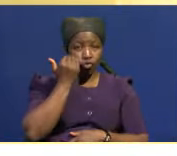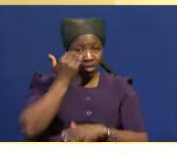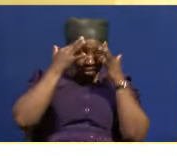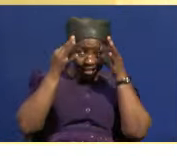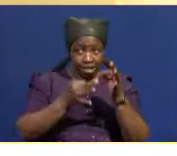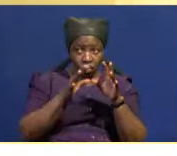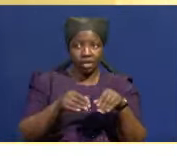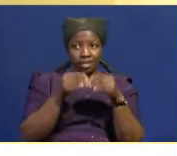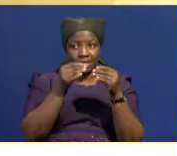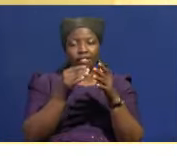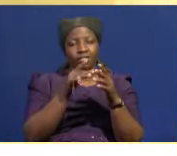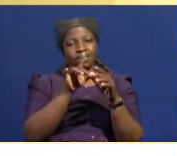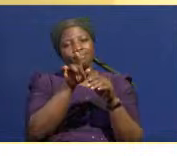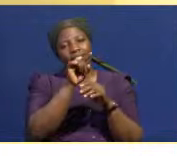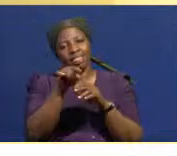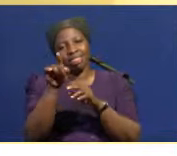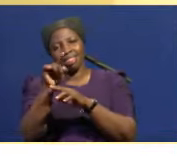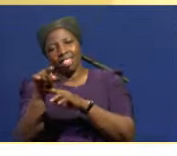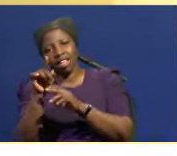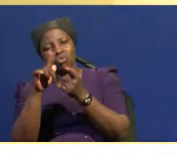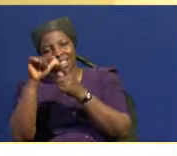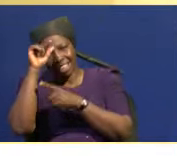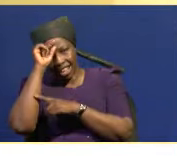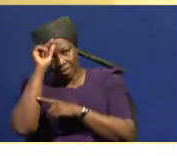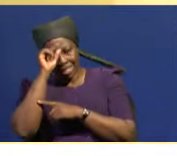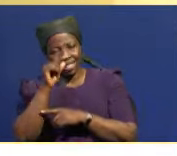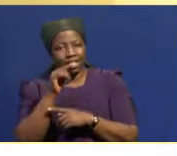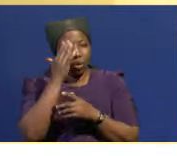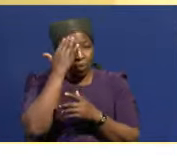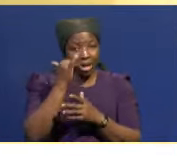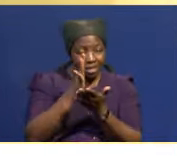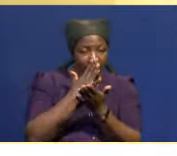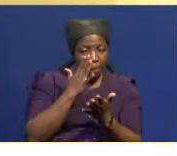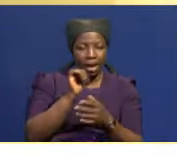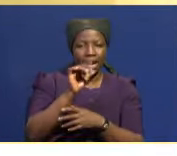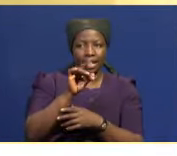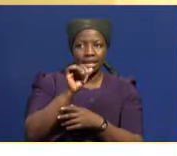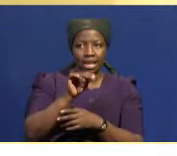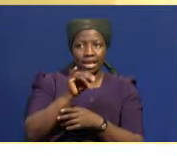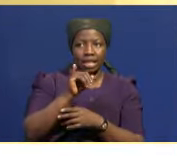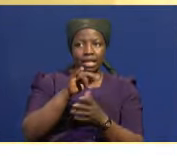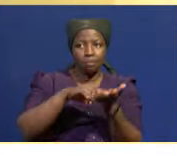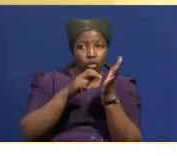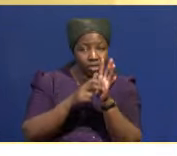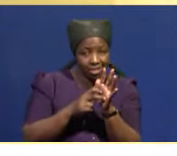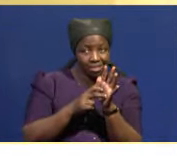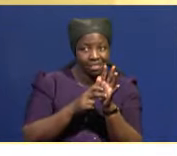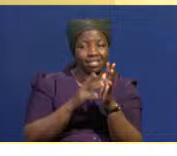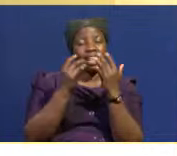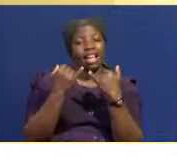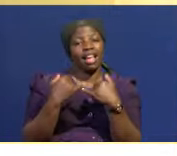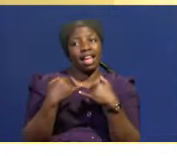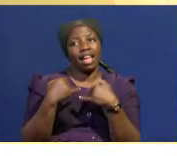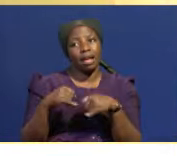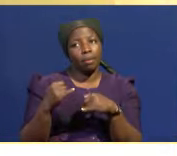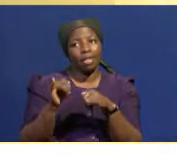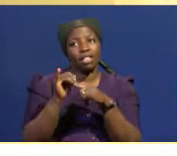serikali kuhakikisha kwamba baadhi ya miradi iliyopaswa kutekelezwa na kampuni ya Adani inakamilishwa kwa wakati uliokusudiwa.